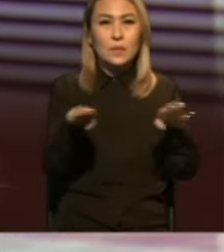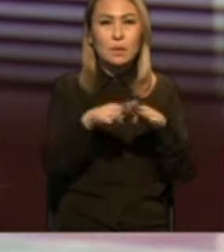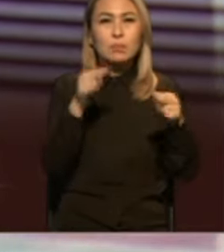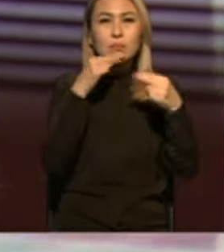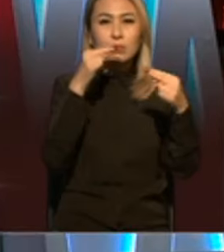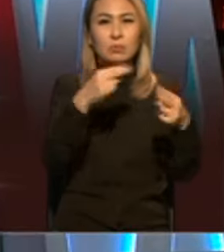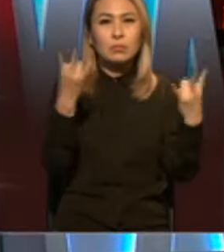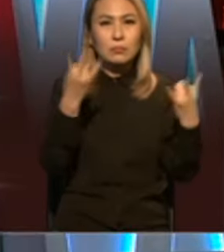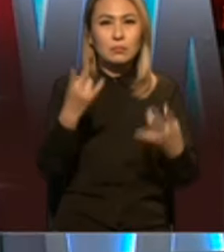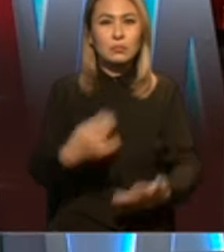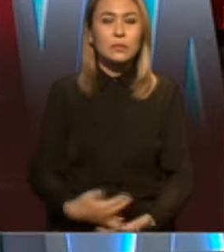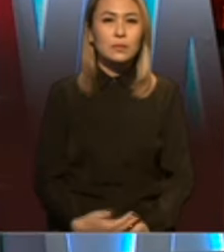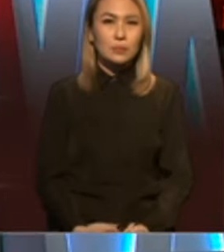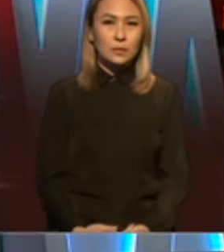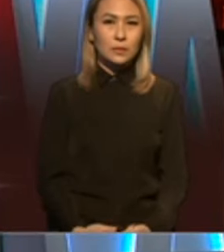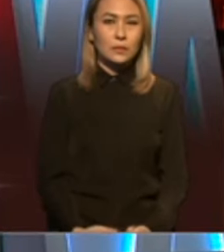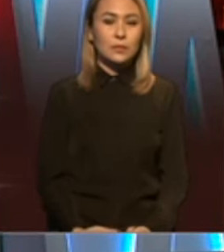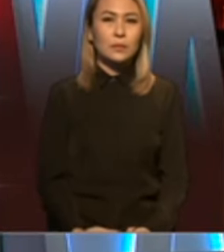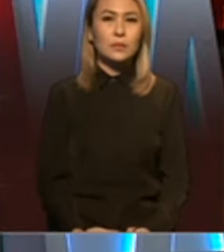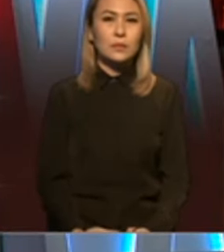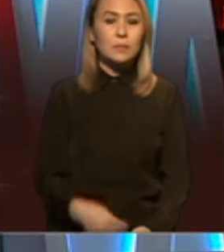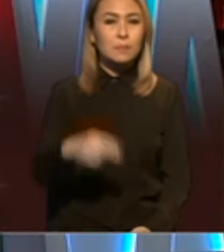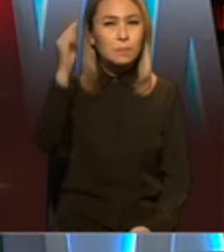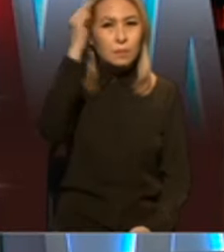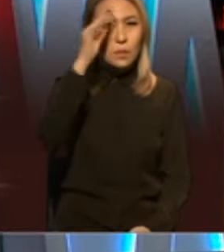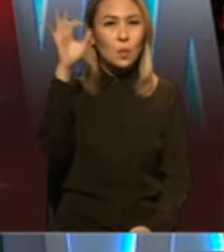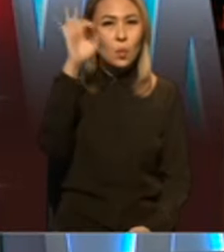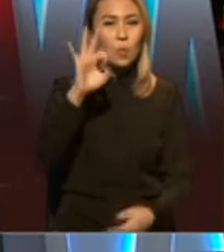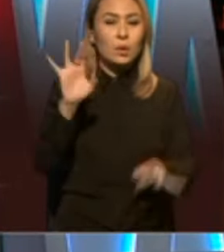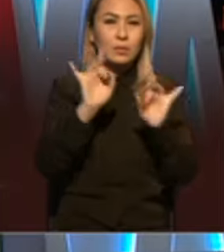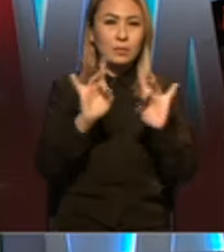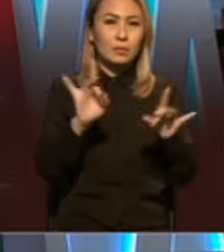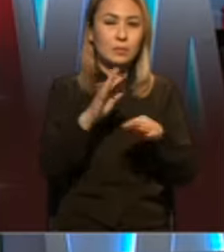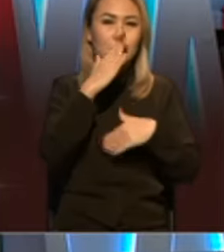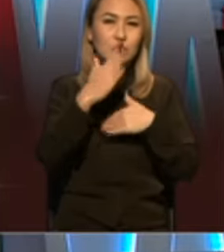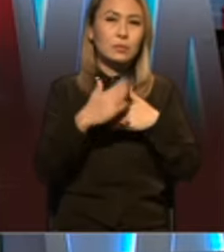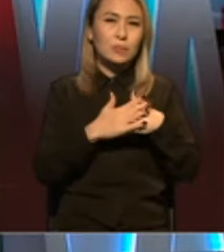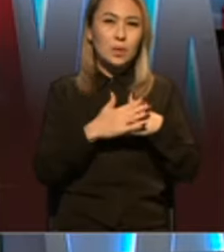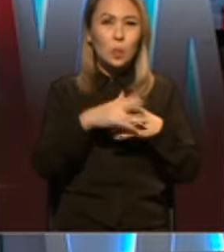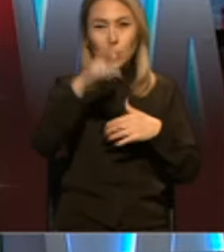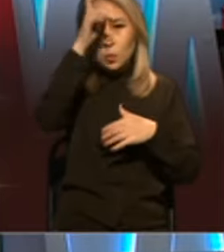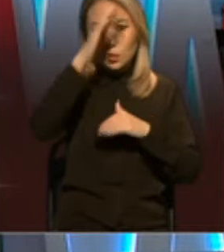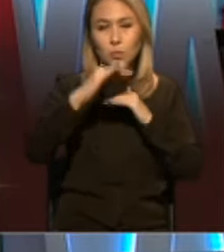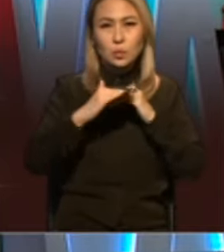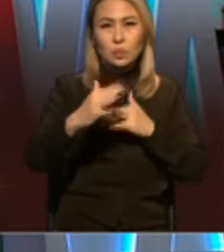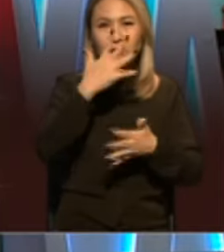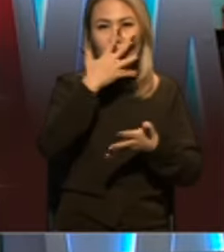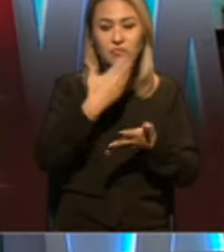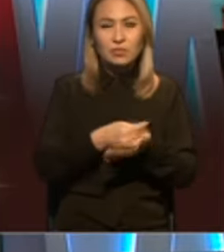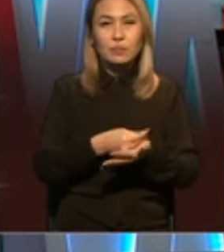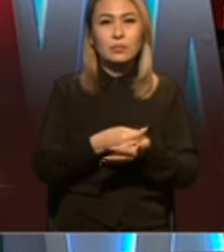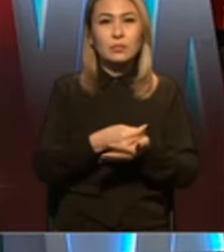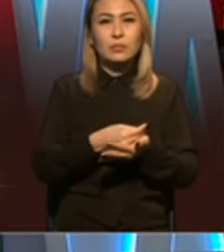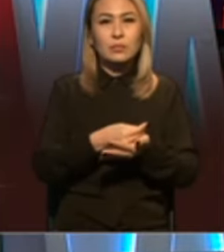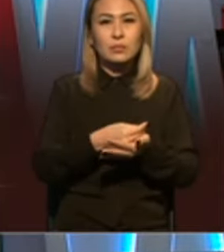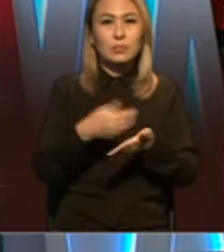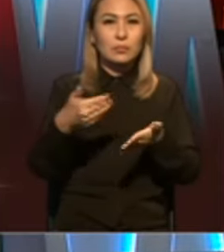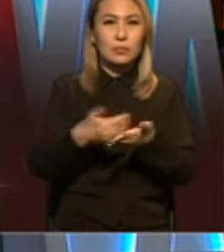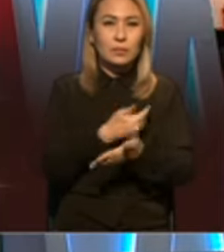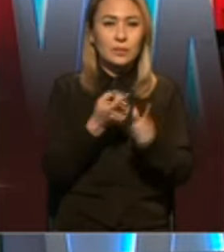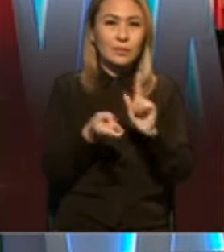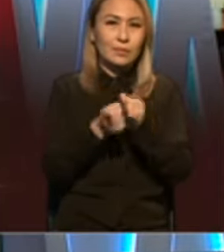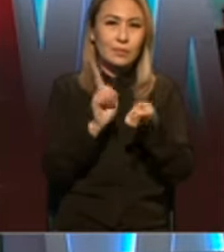ойлануымыз керек сияқты. Білім саласын айтып жатырмыз ғой. Жақында Түркия өзінің білім саласына жаңа бір